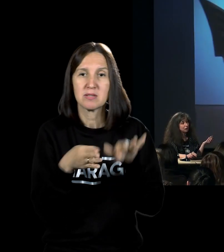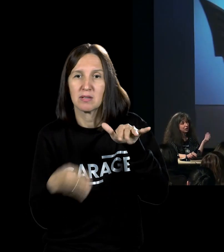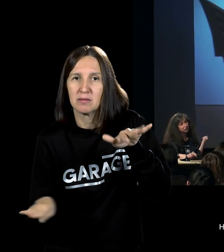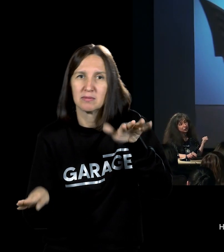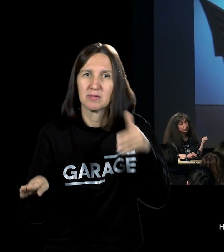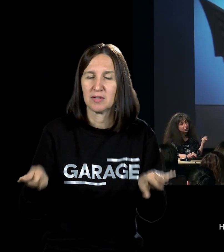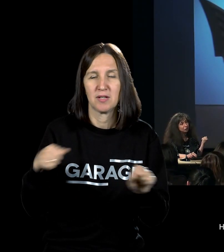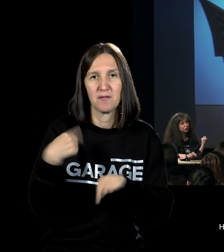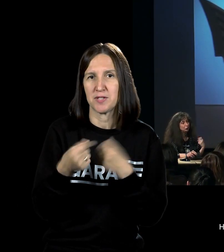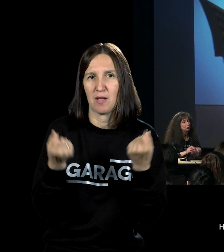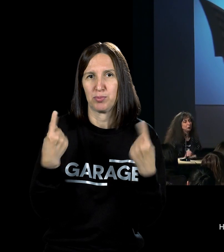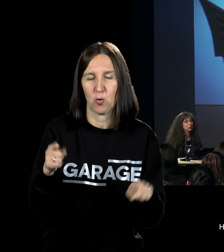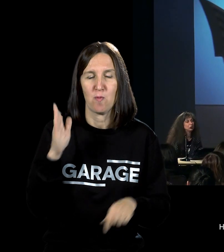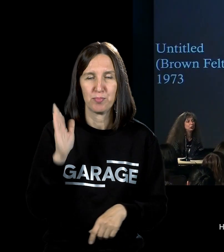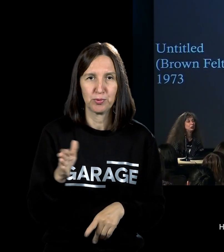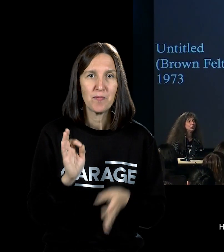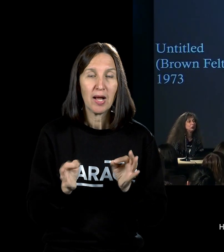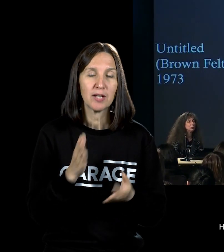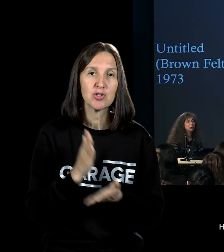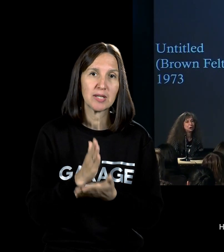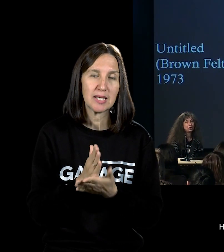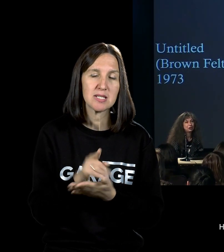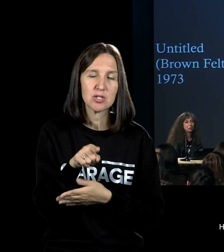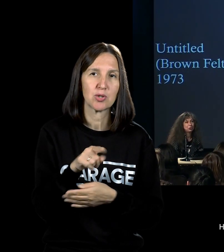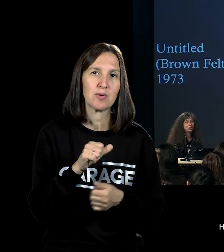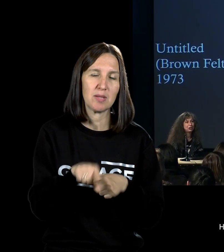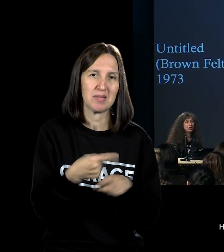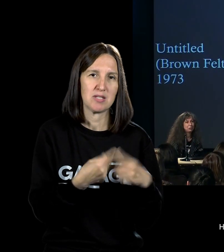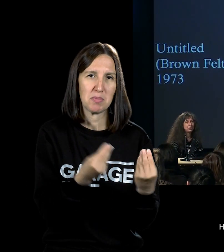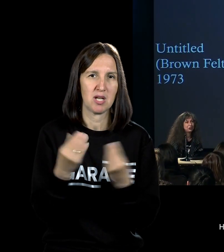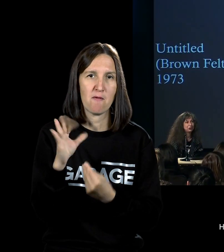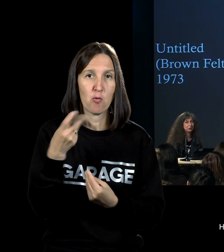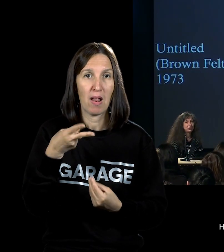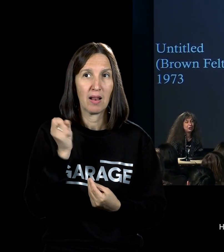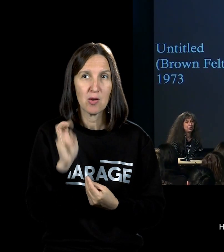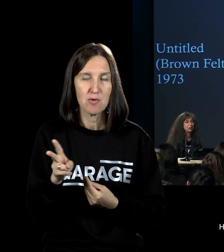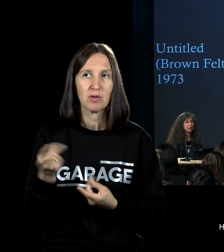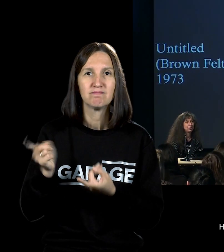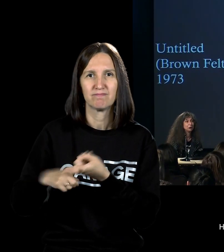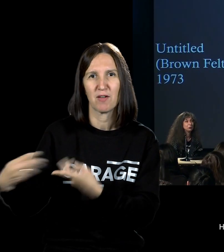А есть, конечно, версия, что с войлоком он начинает работать не без